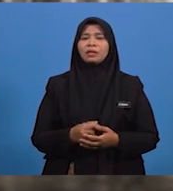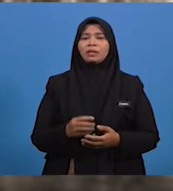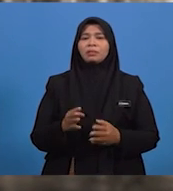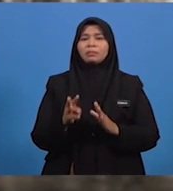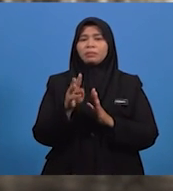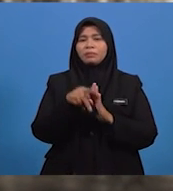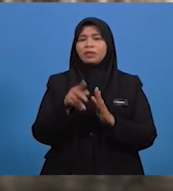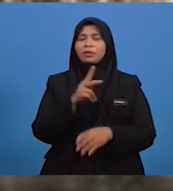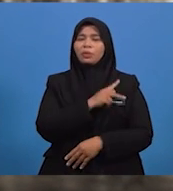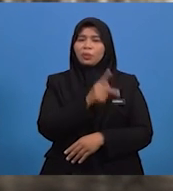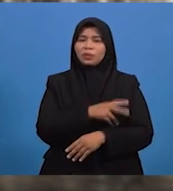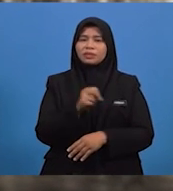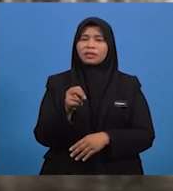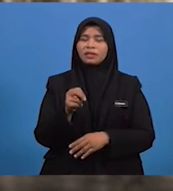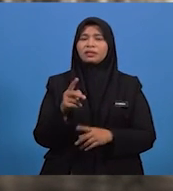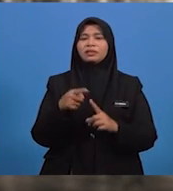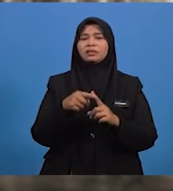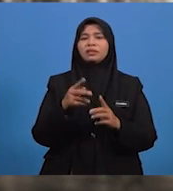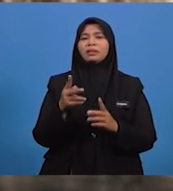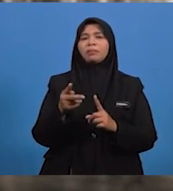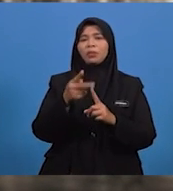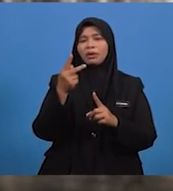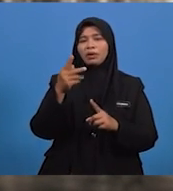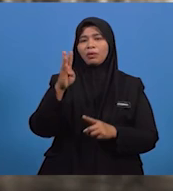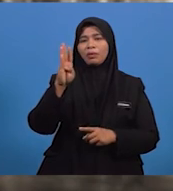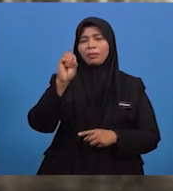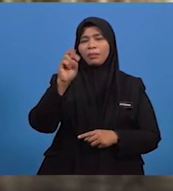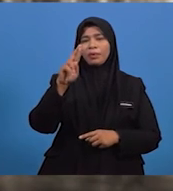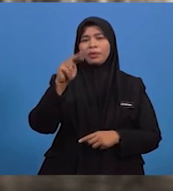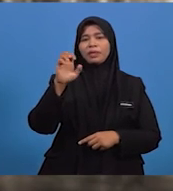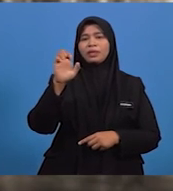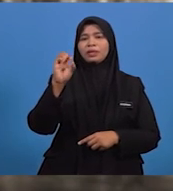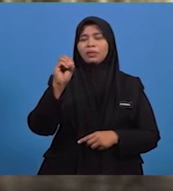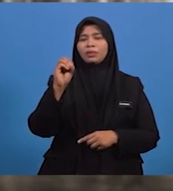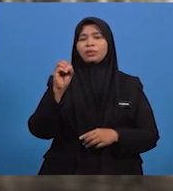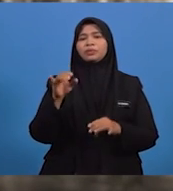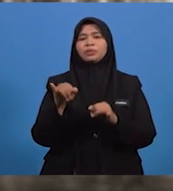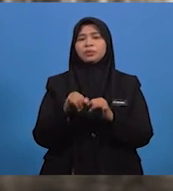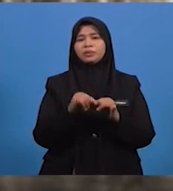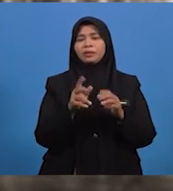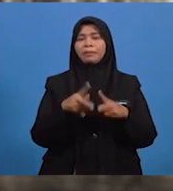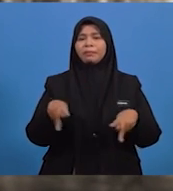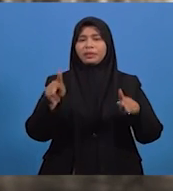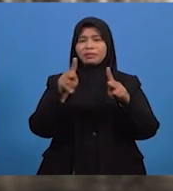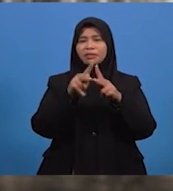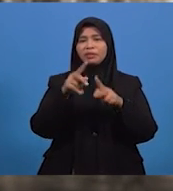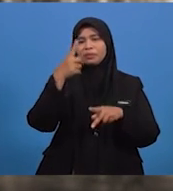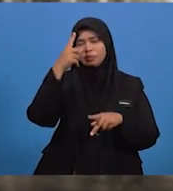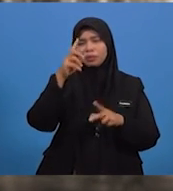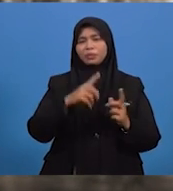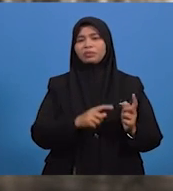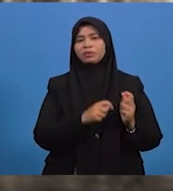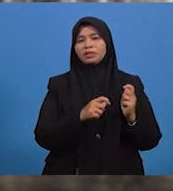Penguasaan terhadap Pulau Borneo pula penting untuk menjayakan operasi penaklukan